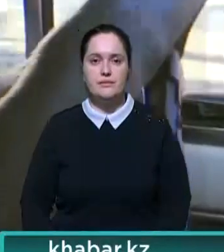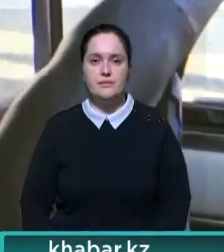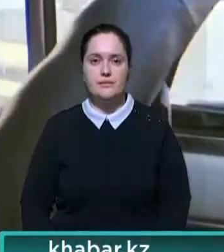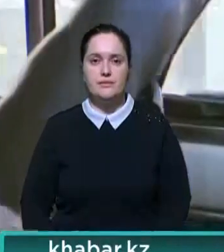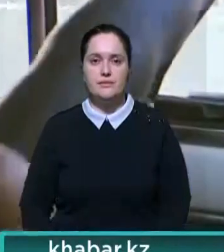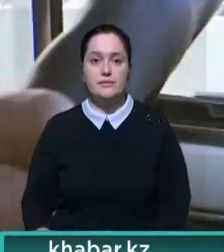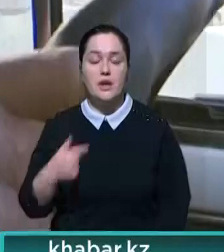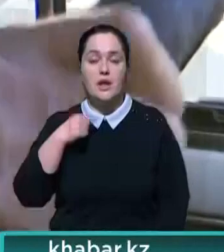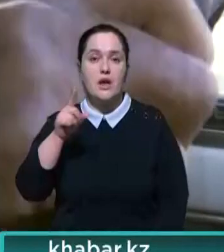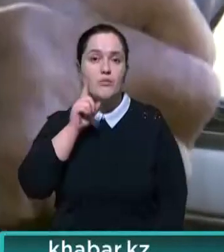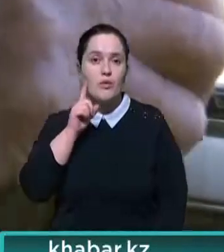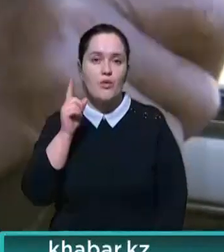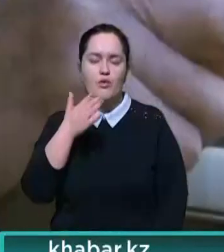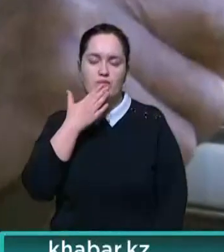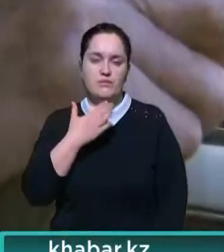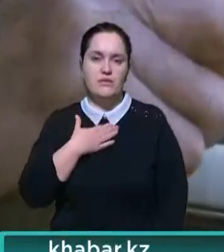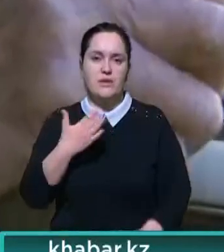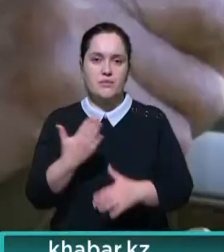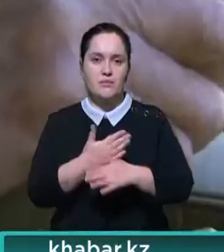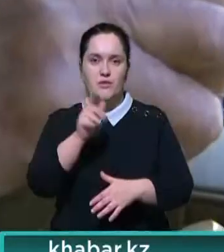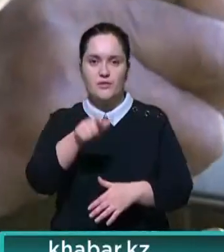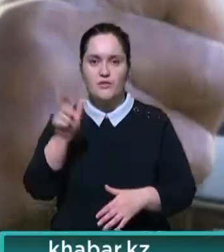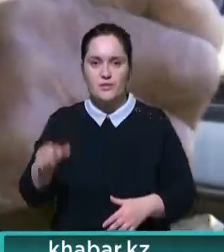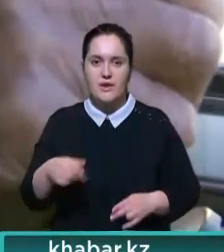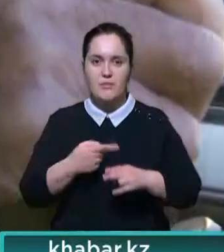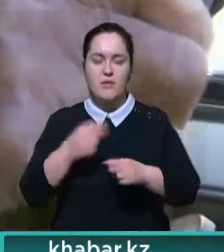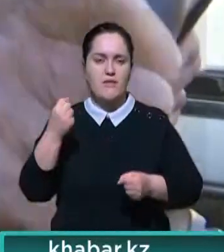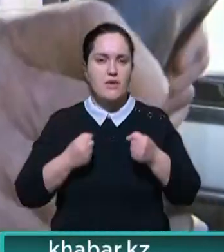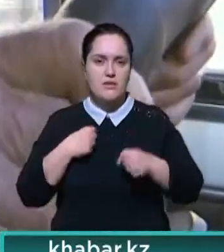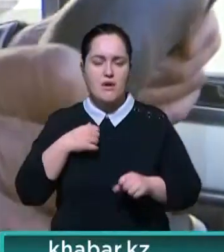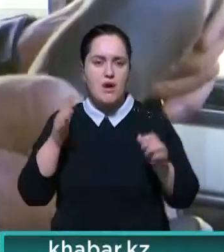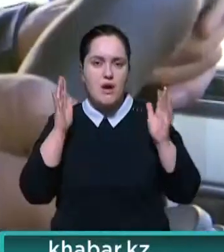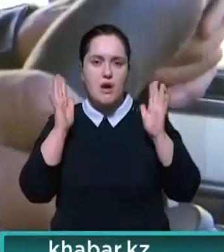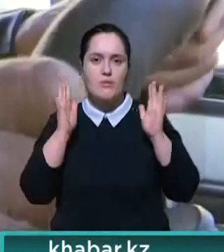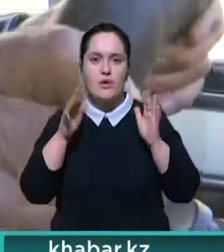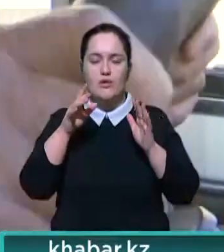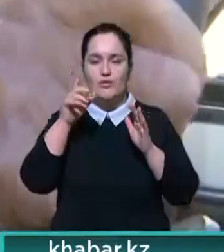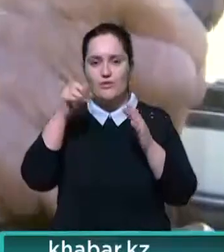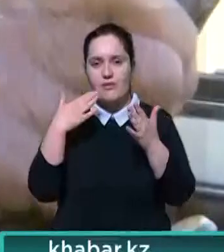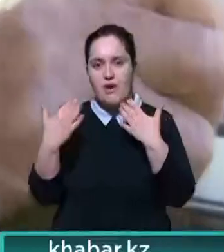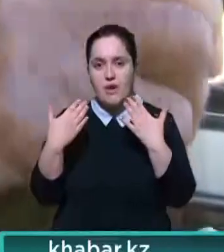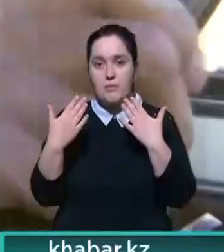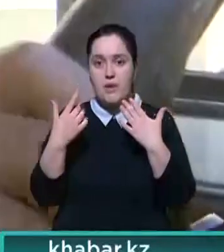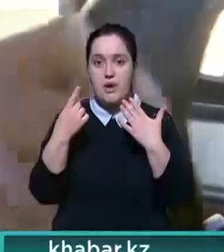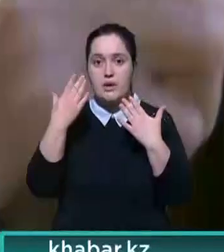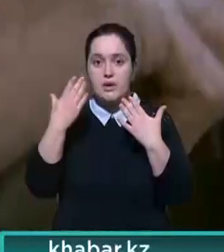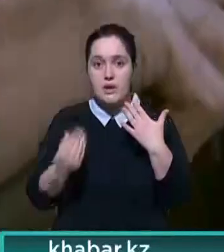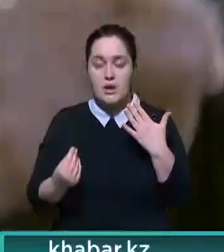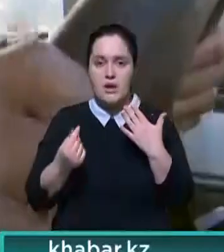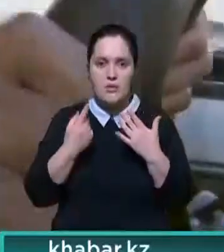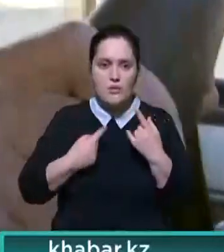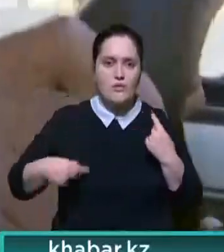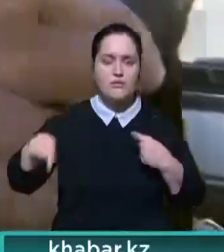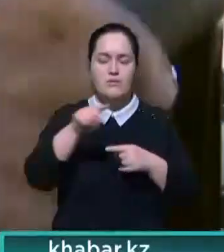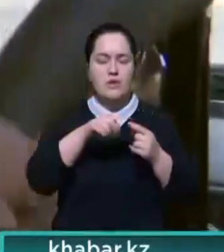С молодости люблю помогать людям. Это, можно сказать, мое хобби. Водить обожаю и с людьми пообщаться приятно. Если я в день хотя бы круг не сделаю, то